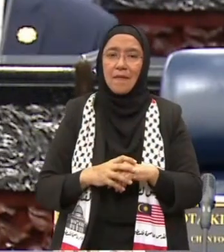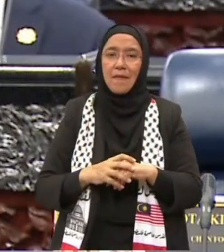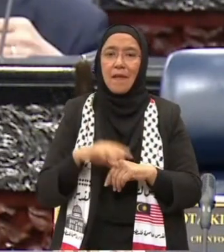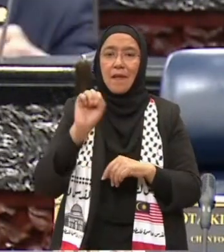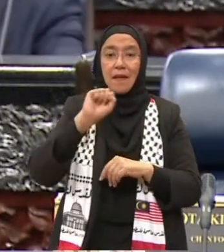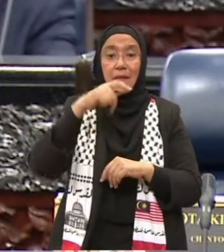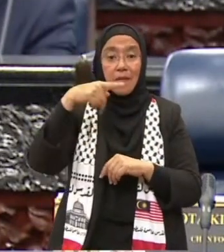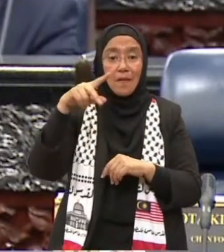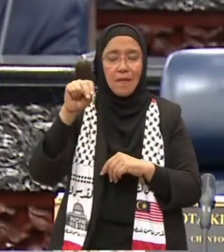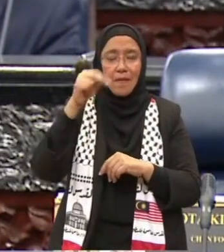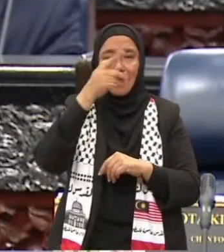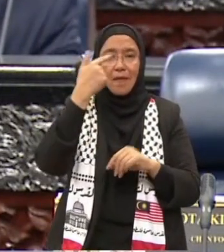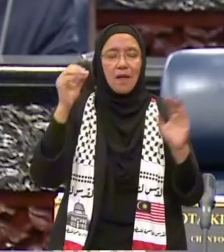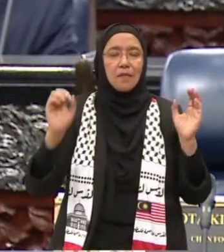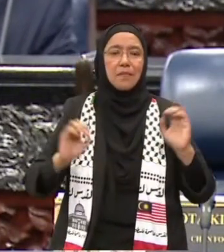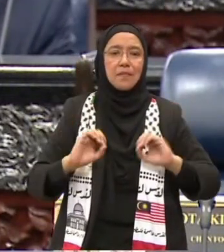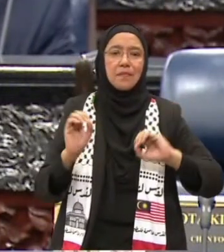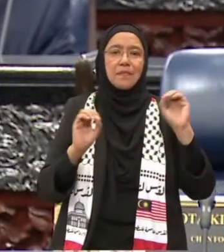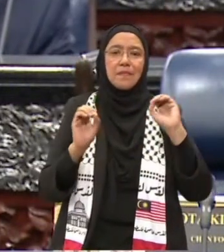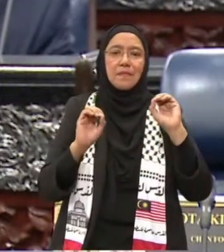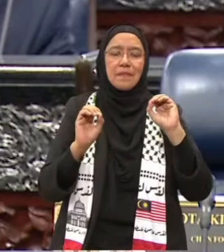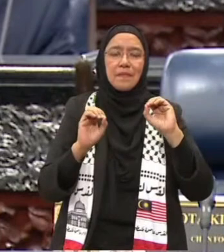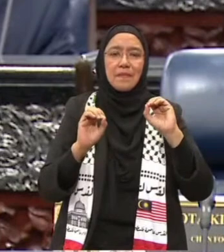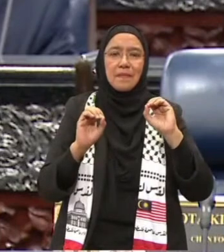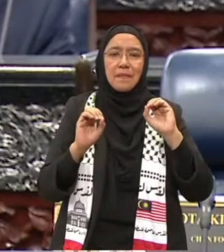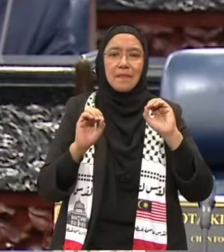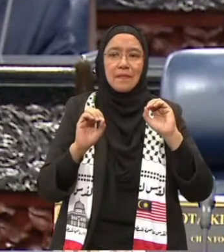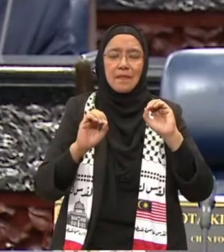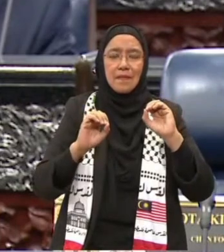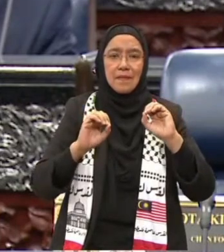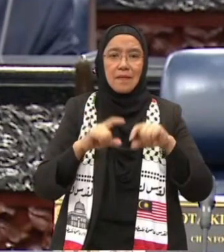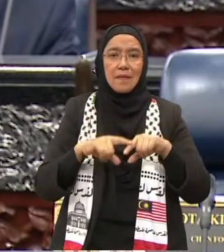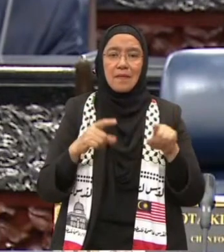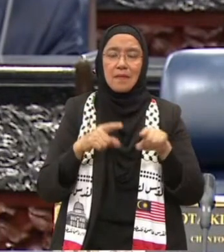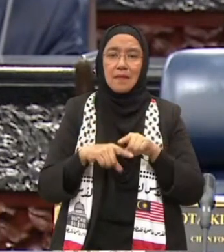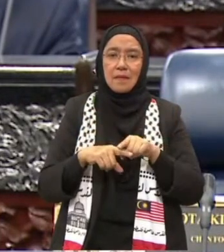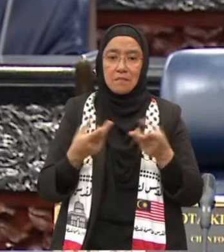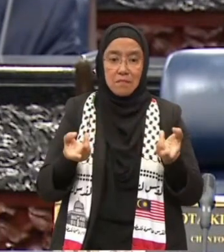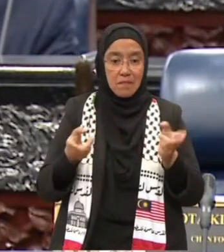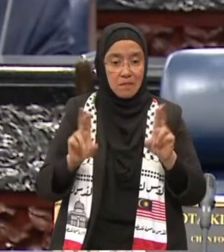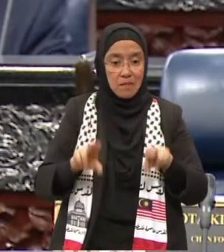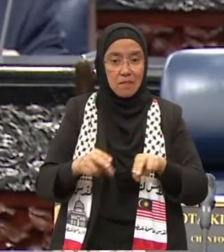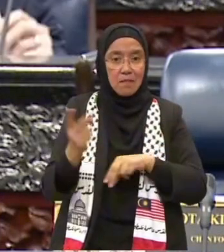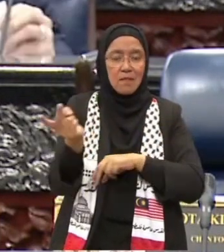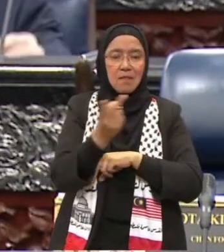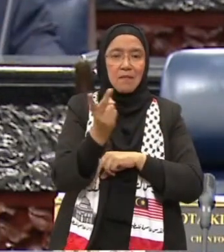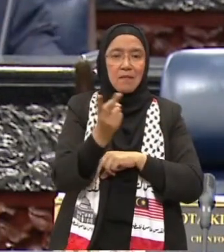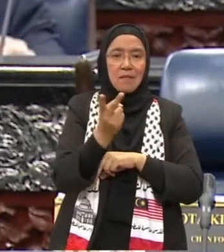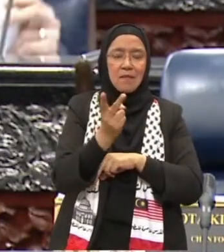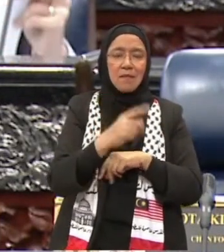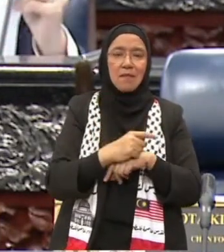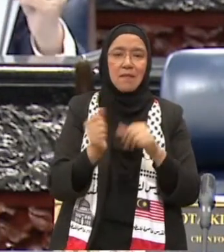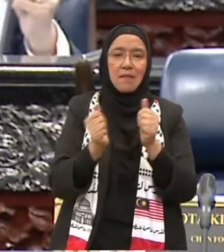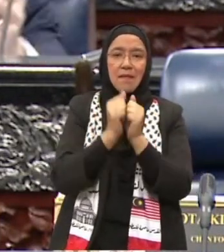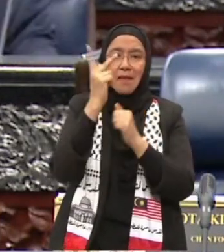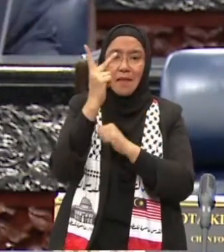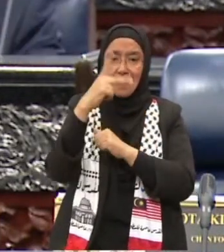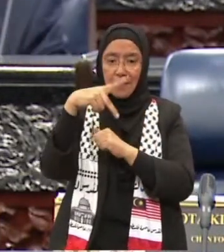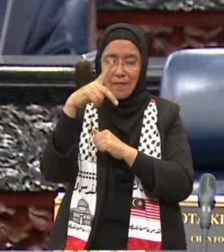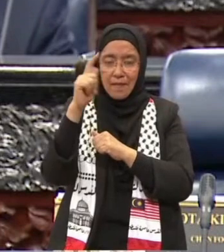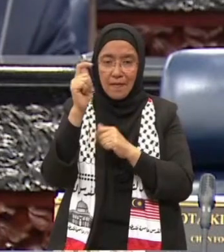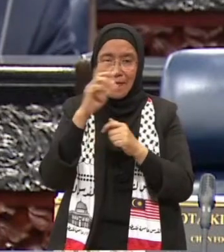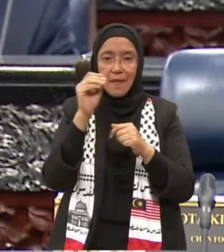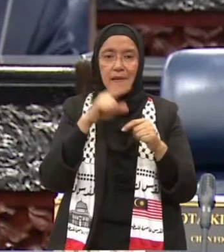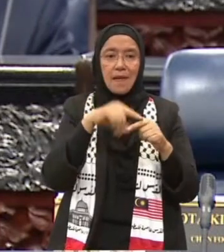tiada ikatan dan koordinasi di antara KPKT dan institusi kewangan. Seterusnya, ketidakakuran oleh